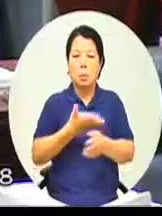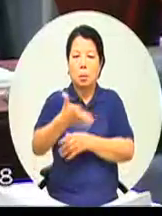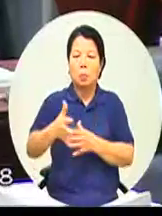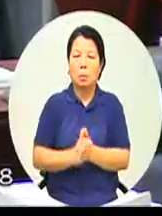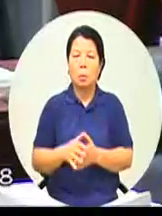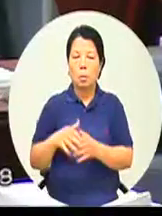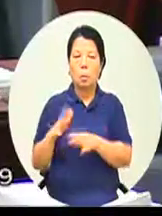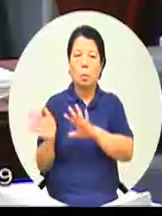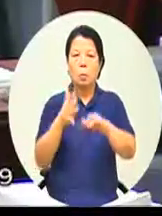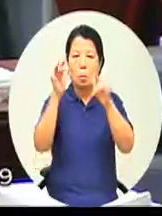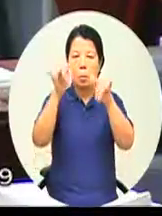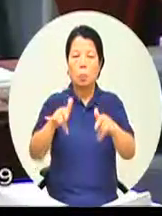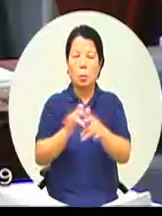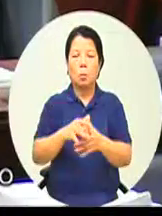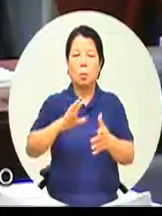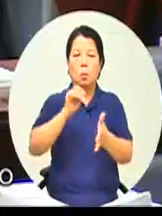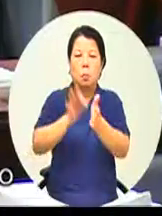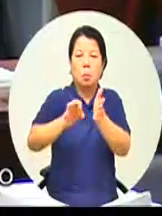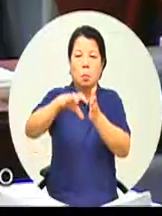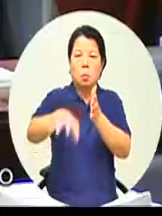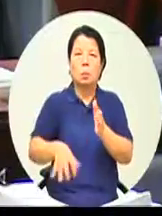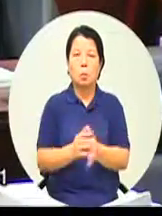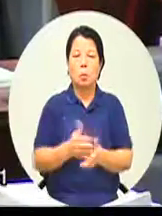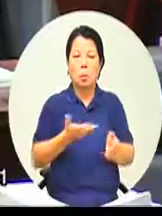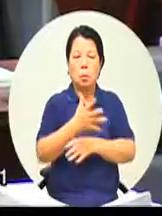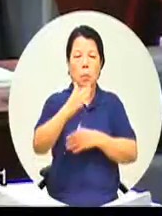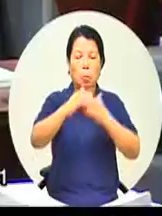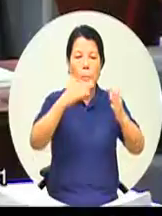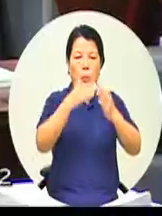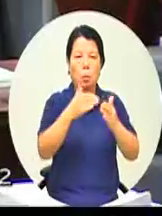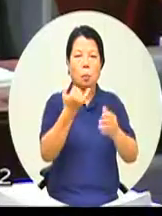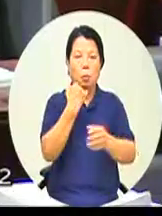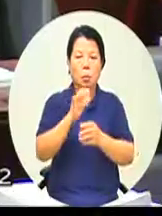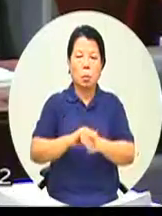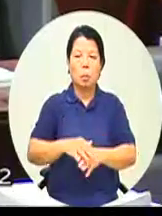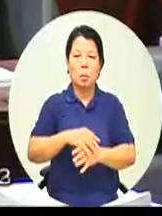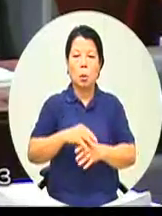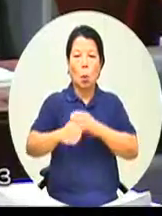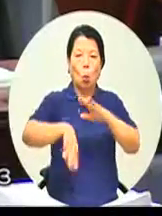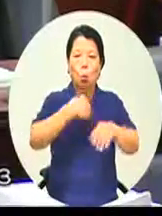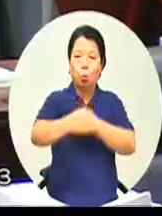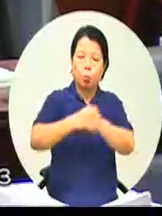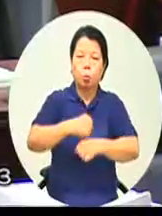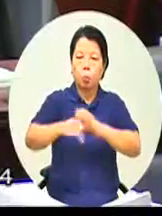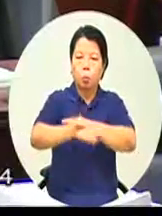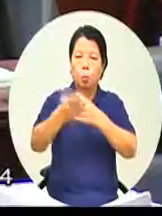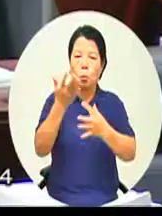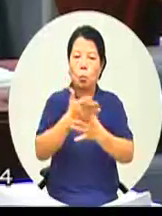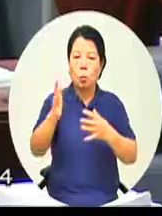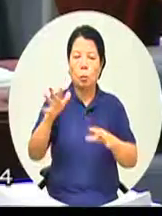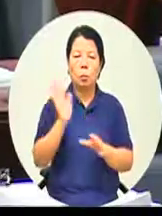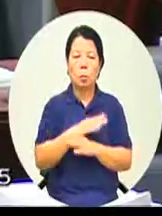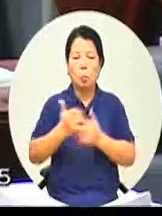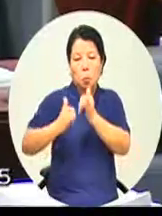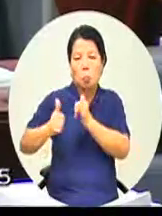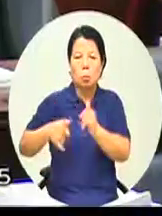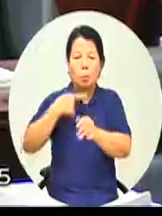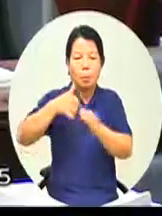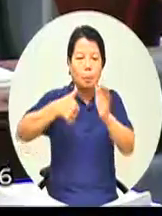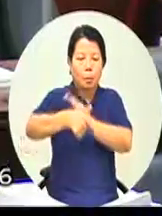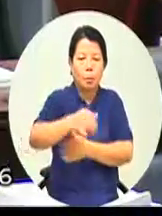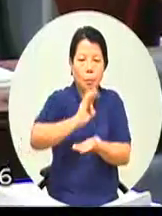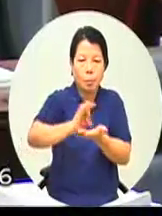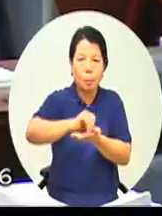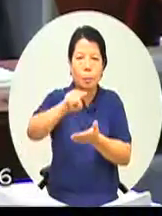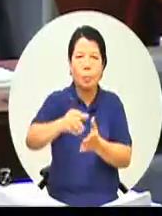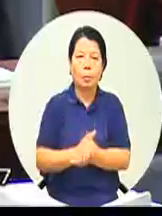球场做起来，不止我们学校可以来充实一个活动空间，买到我社区居民哦来使用。 好，如果有这